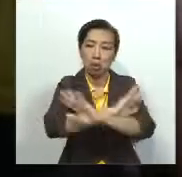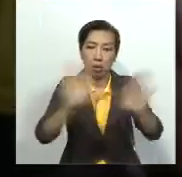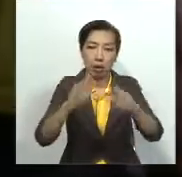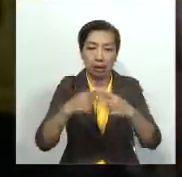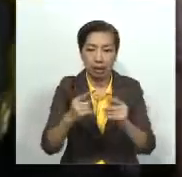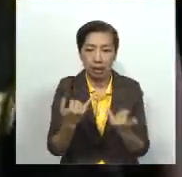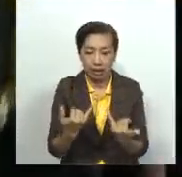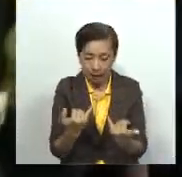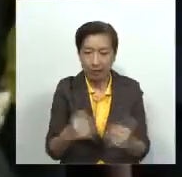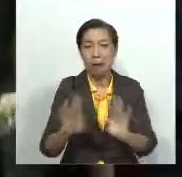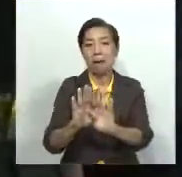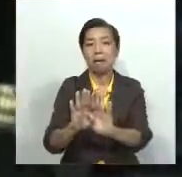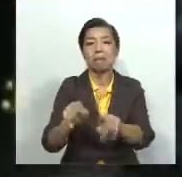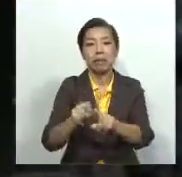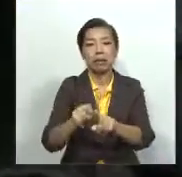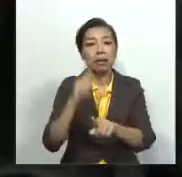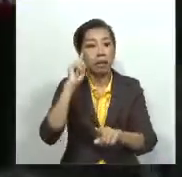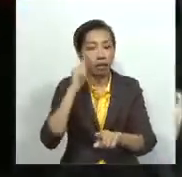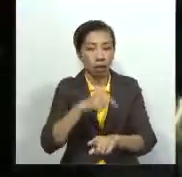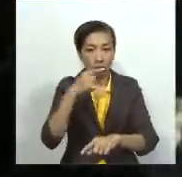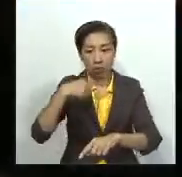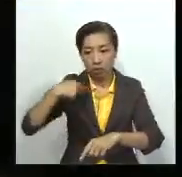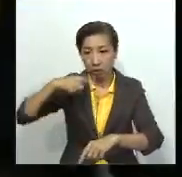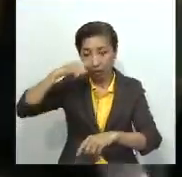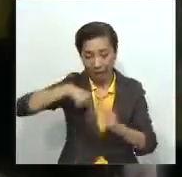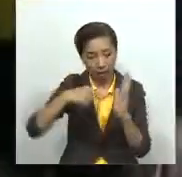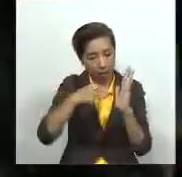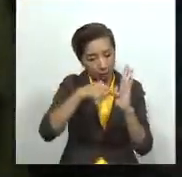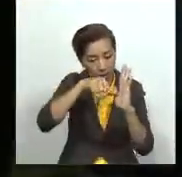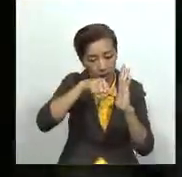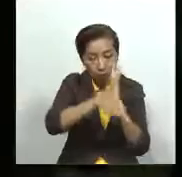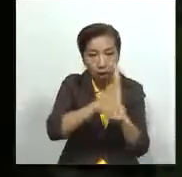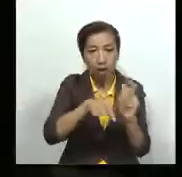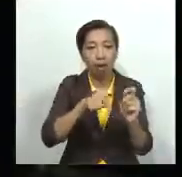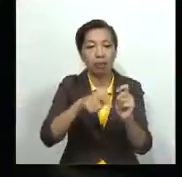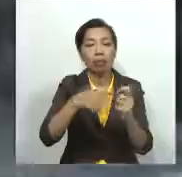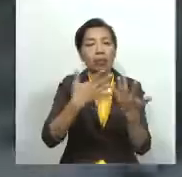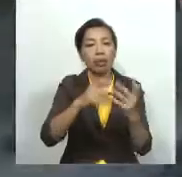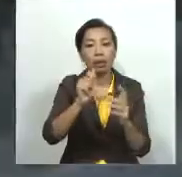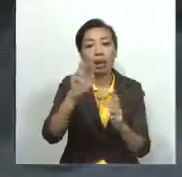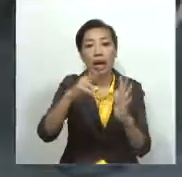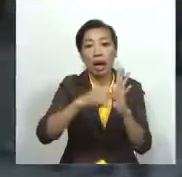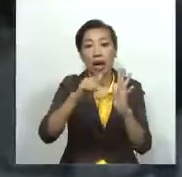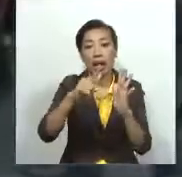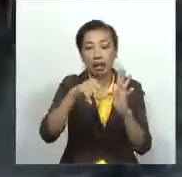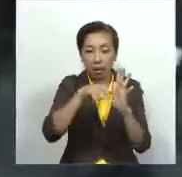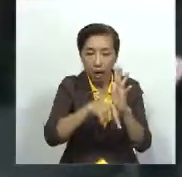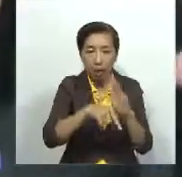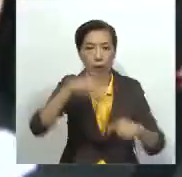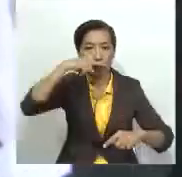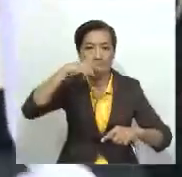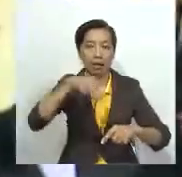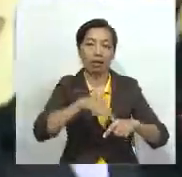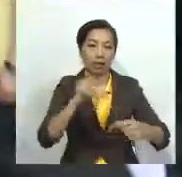รมแดนบ้านคลองลึกจะเป็นสถานีสุดท้ายของทางรถไฟสายตะวันออกตั้งอยู่ในย่านตลาดโรงเกลือนี่แหละนะครับถัดจากสถานีรถ